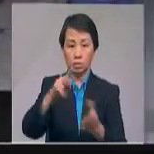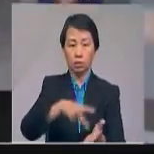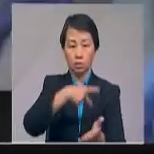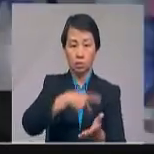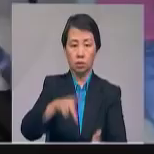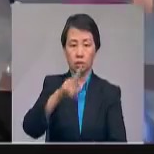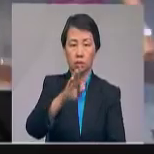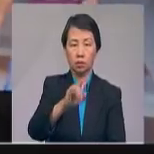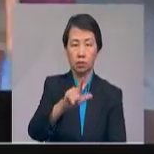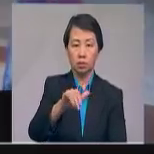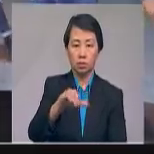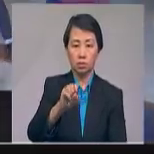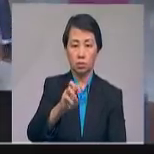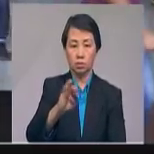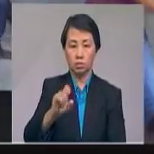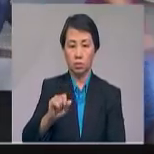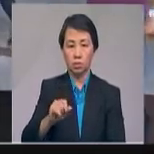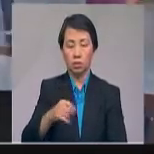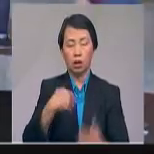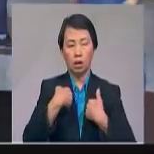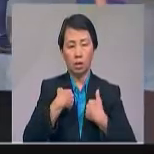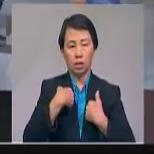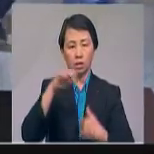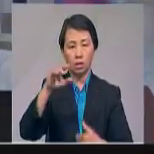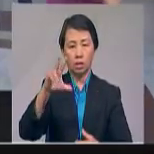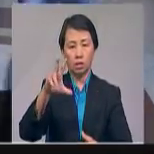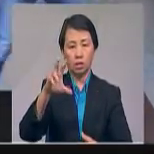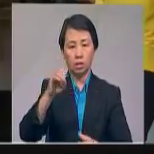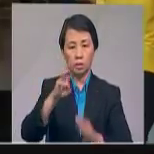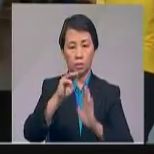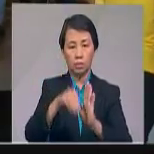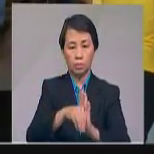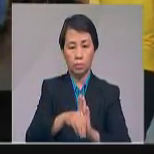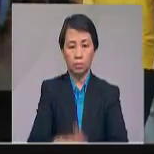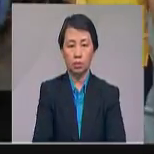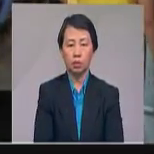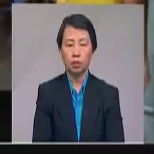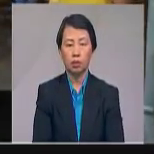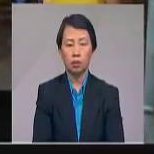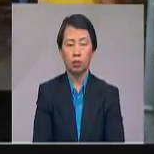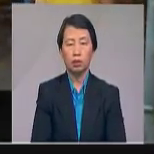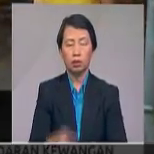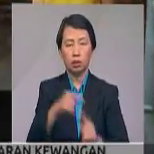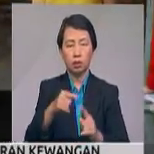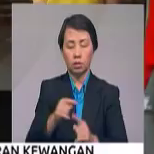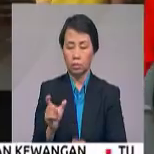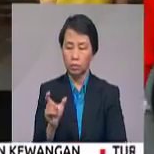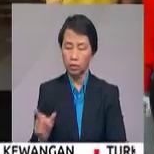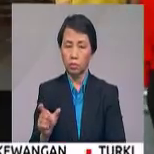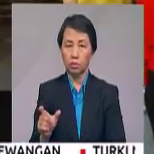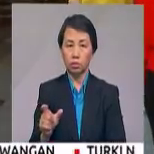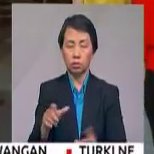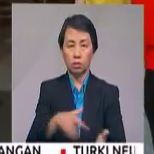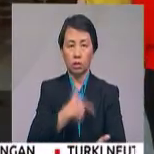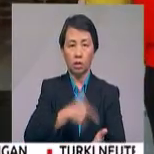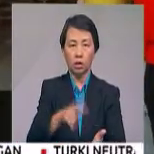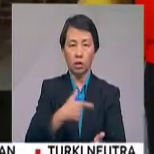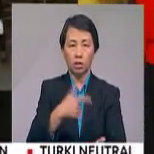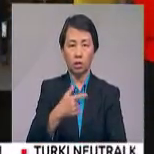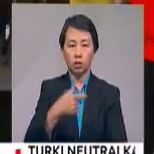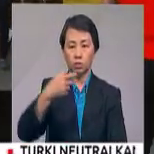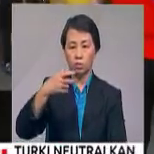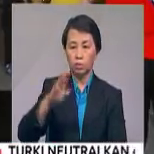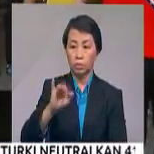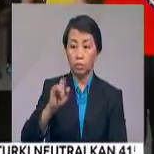itu dalam persembahan selama setengah jam. Bila kita pasang lagu-lagu yang berhentak beat ataupun ada